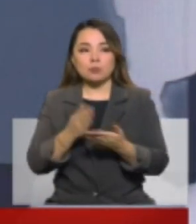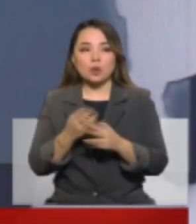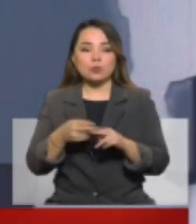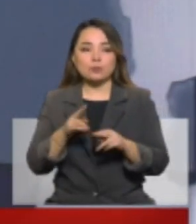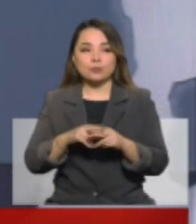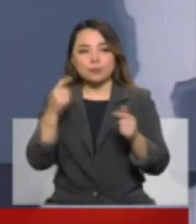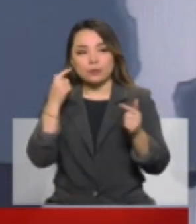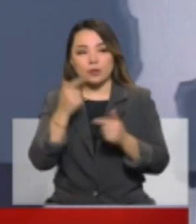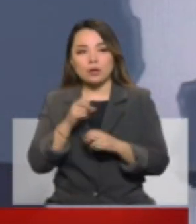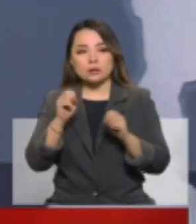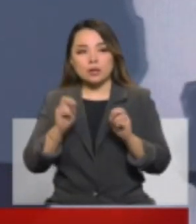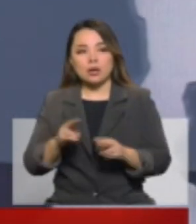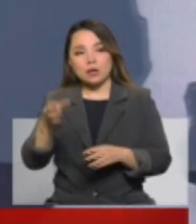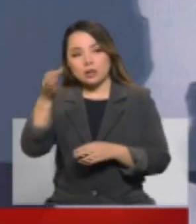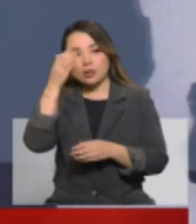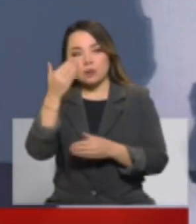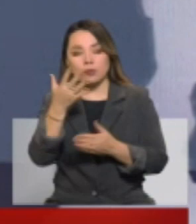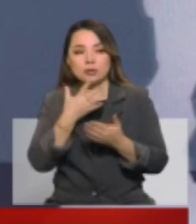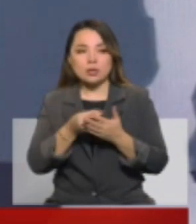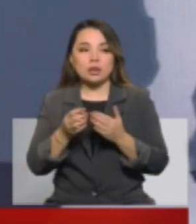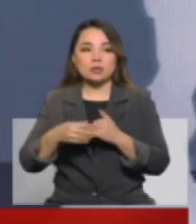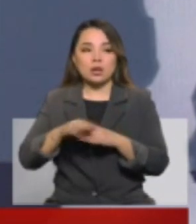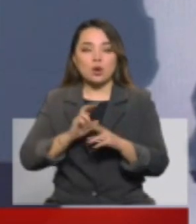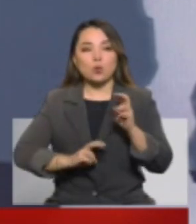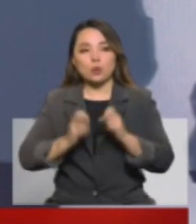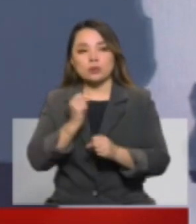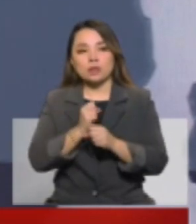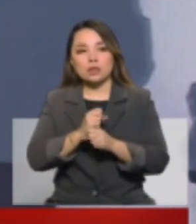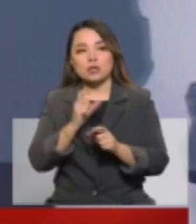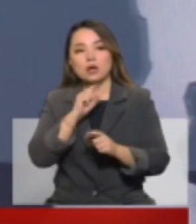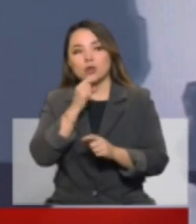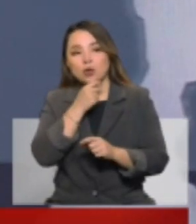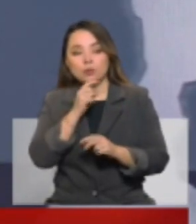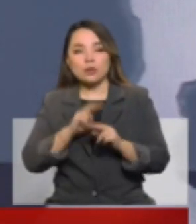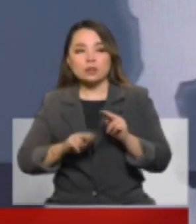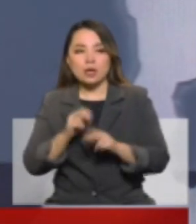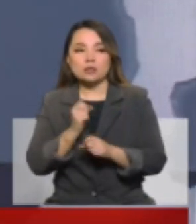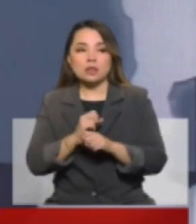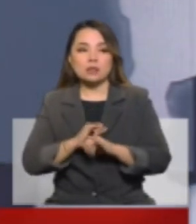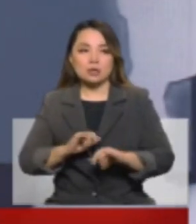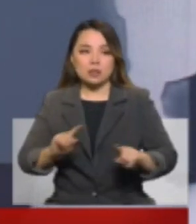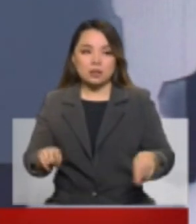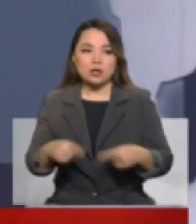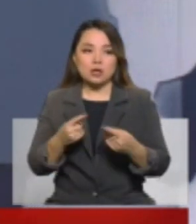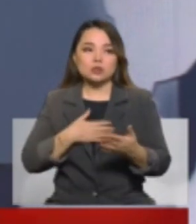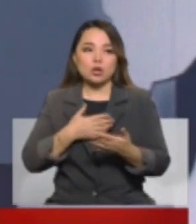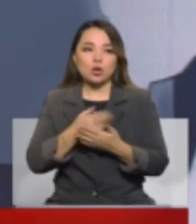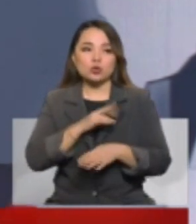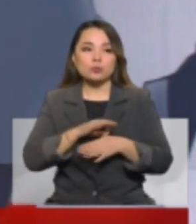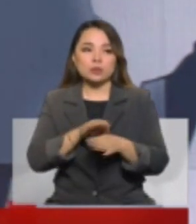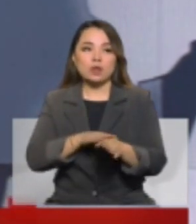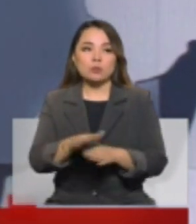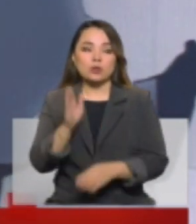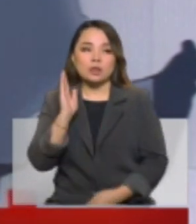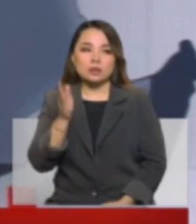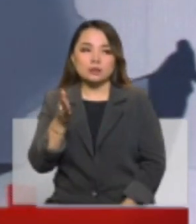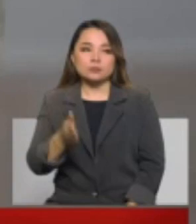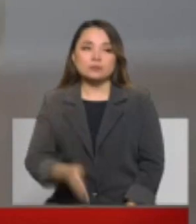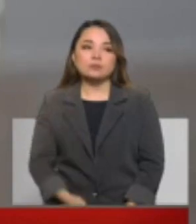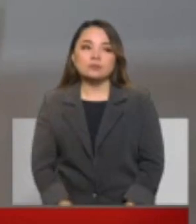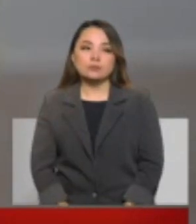Енді білім ордасының ғылым әлеуеті еліміздің өндірісі мен экономикасын ілгерілетуге жұмсалмақшы.